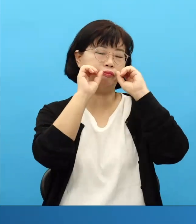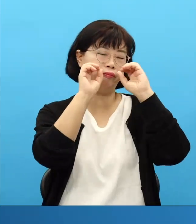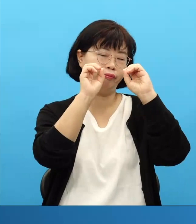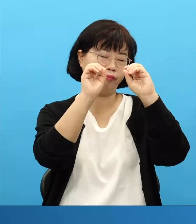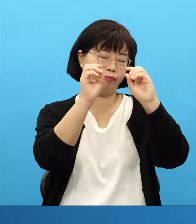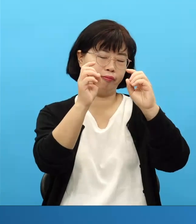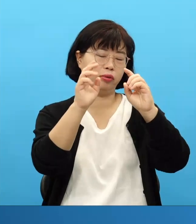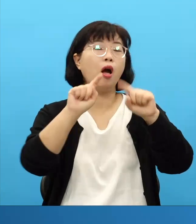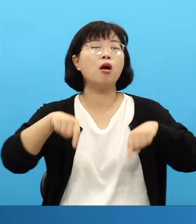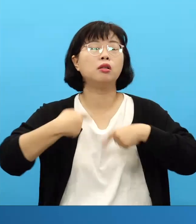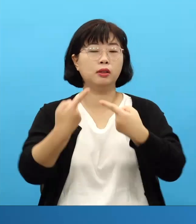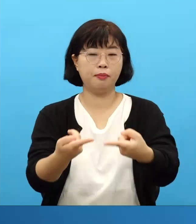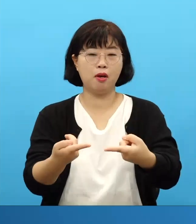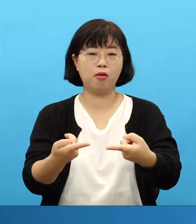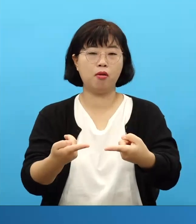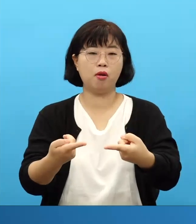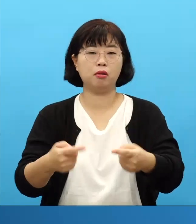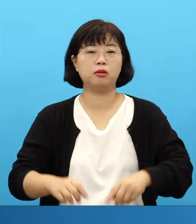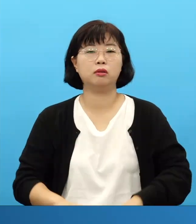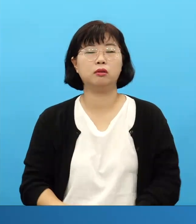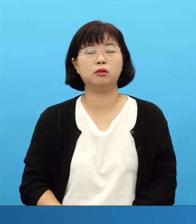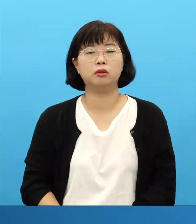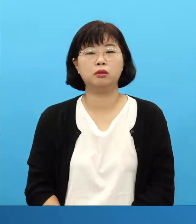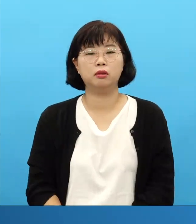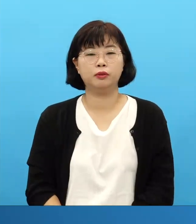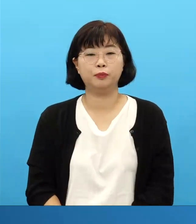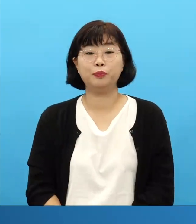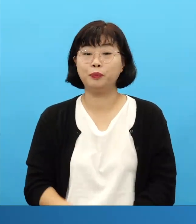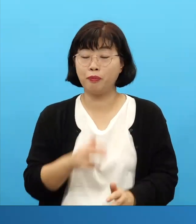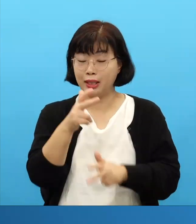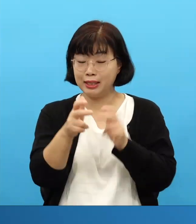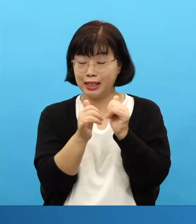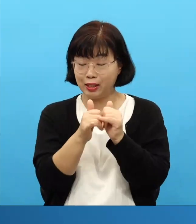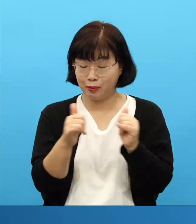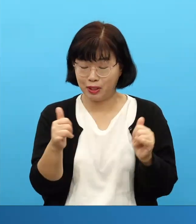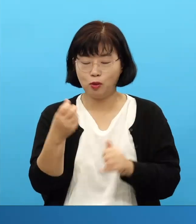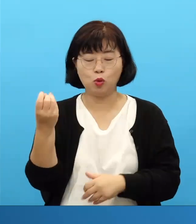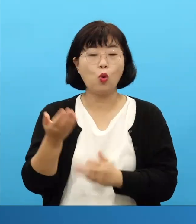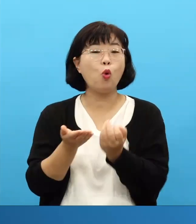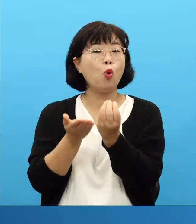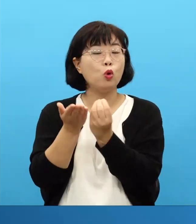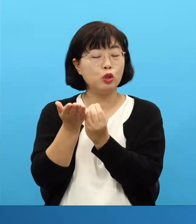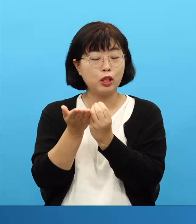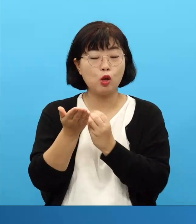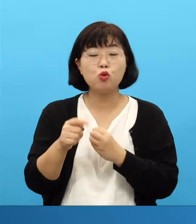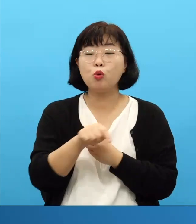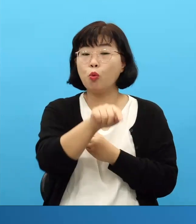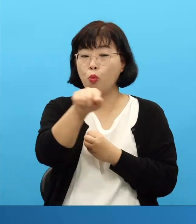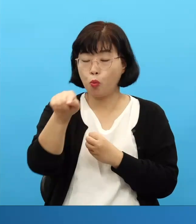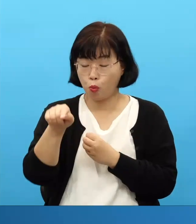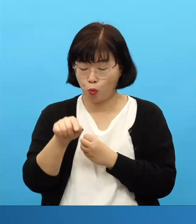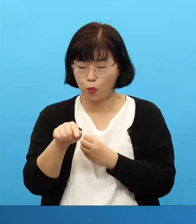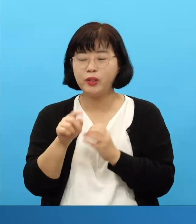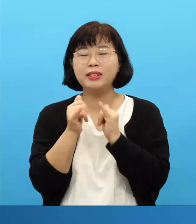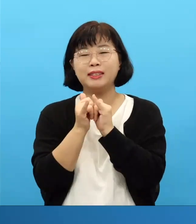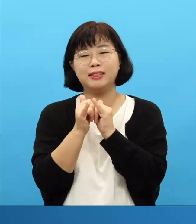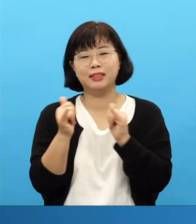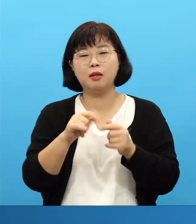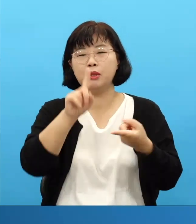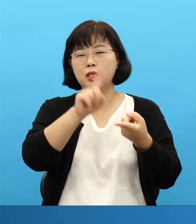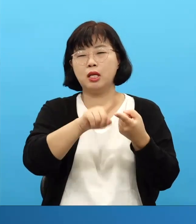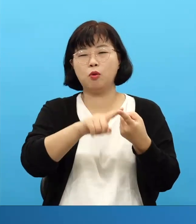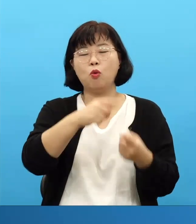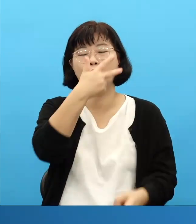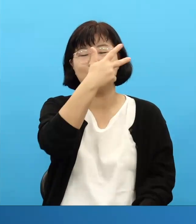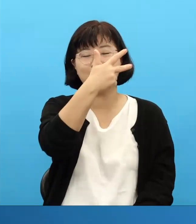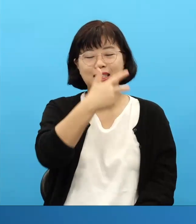well. 산업인 여러분과 우리 제주에 있는 모든 사명자들 이제는 이대로 기도하시면 반드시 나오게